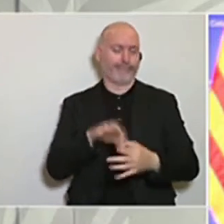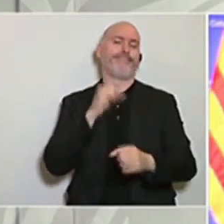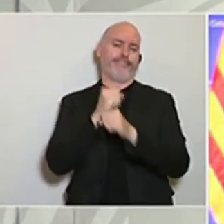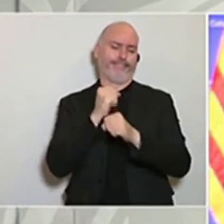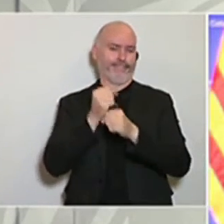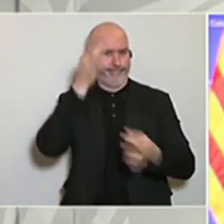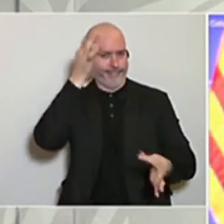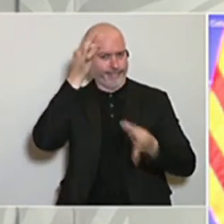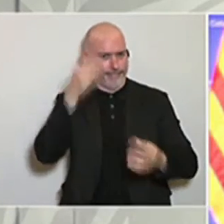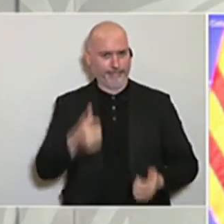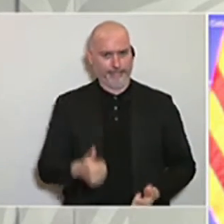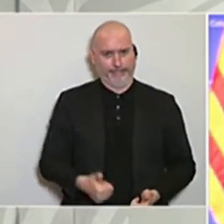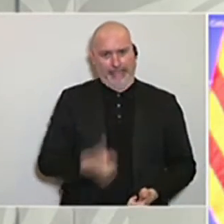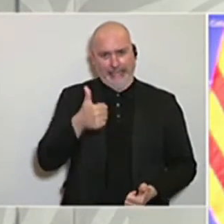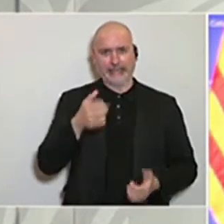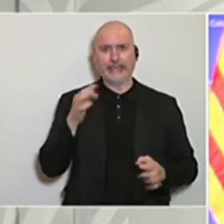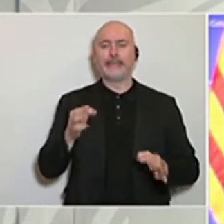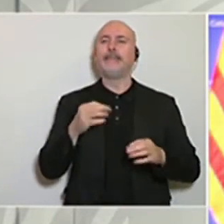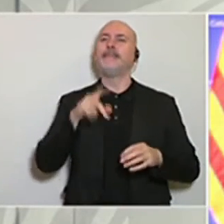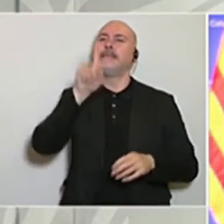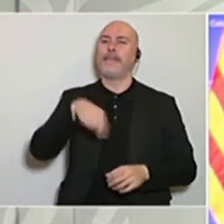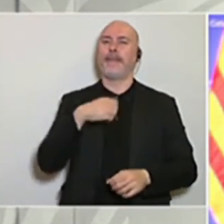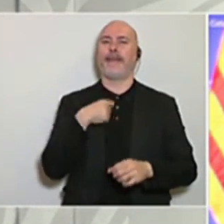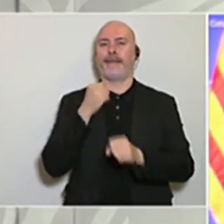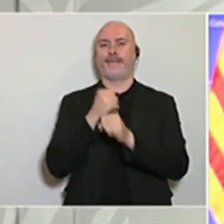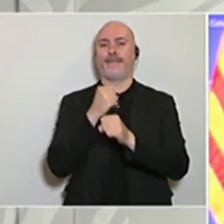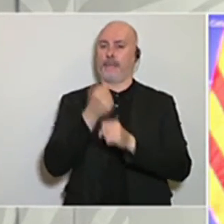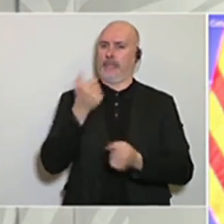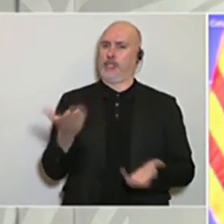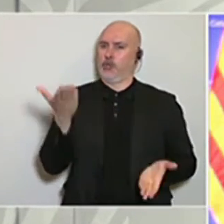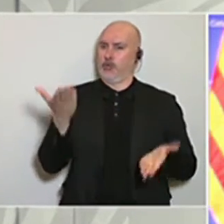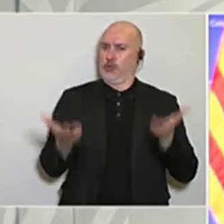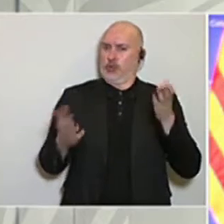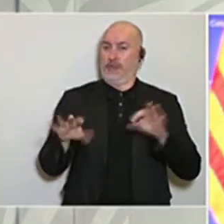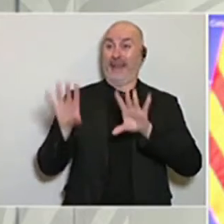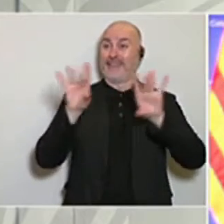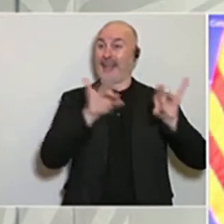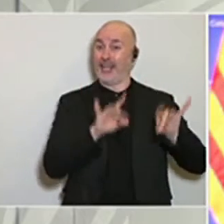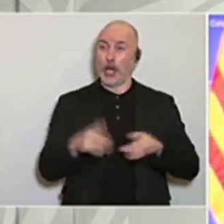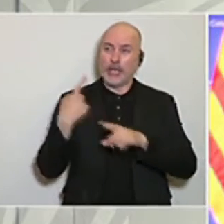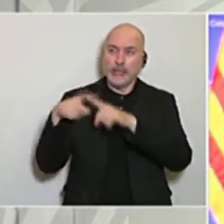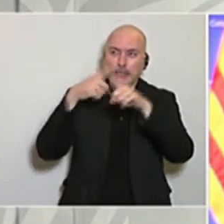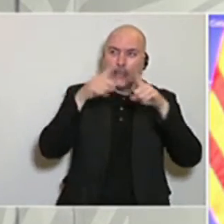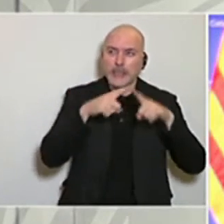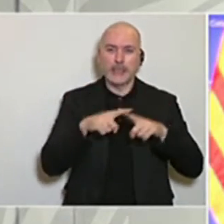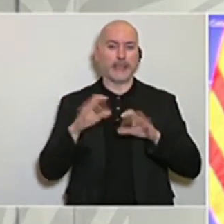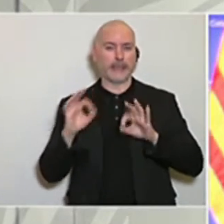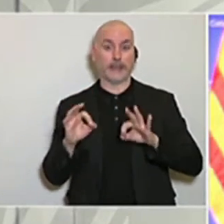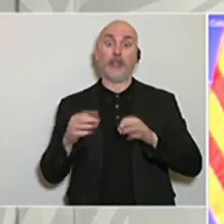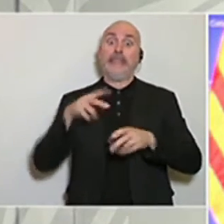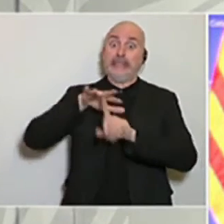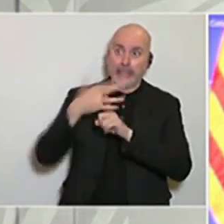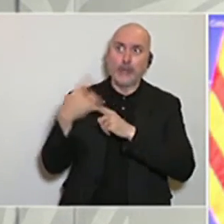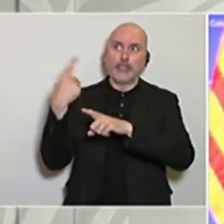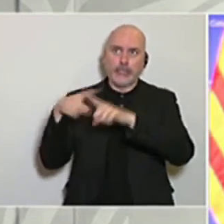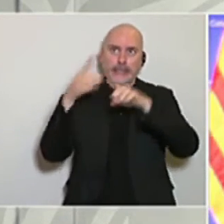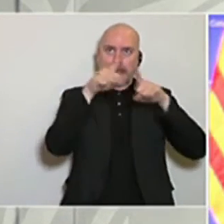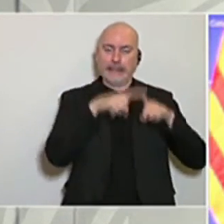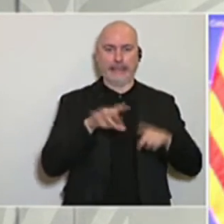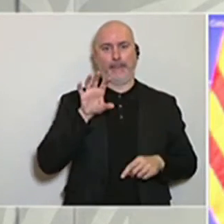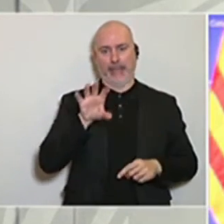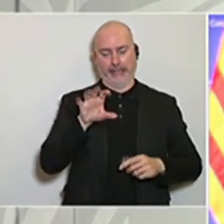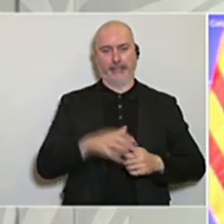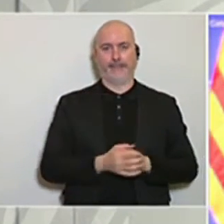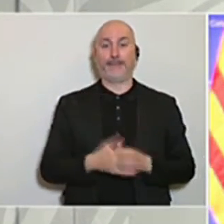i actuar de manera molt més justa amb el diferent territori del nostre país i les diferents realitats del nostre país.